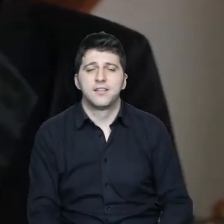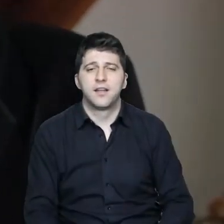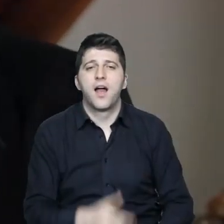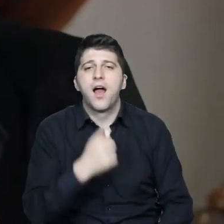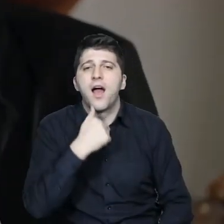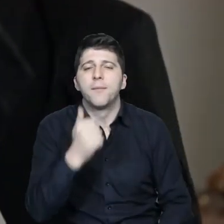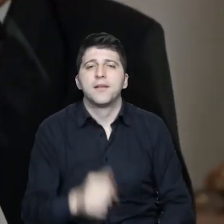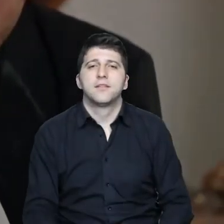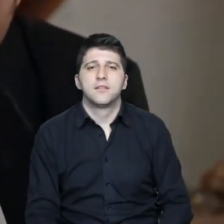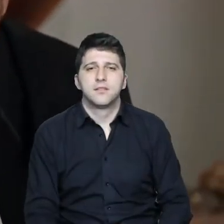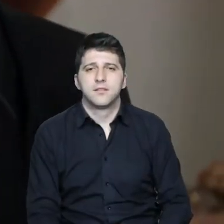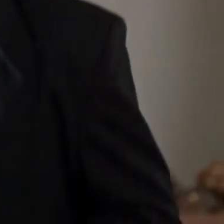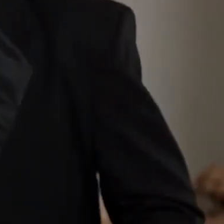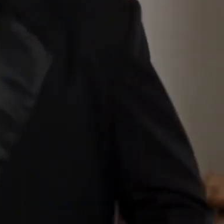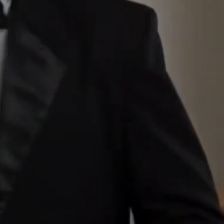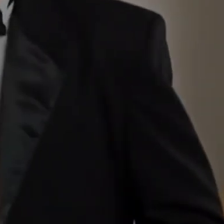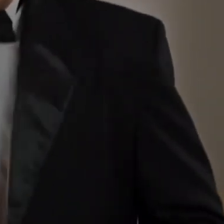Abi.